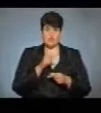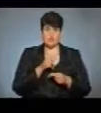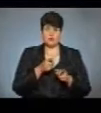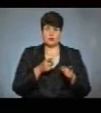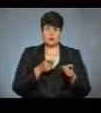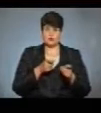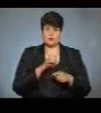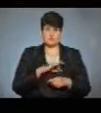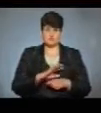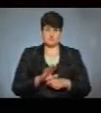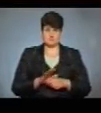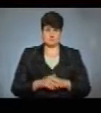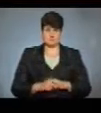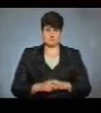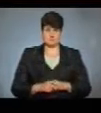не